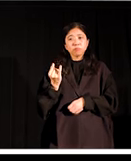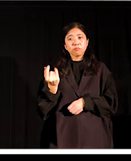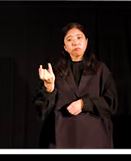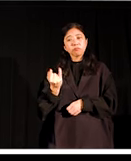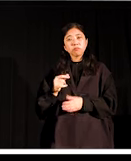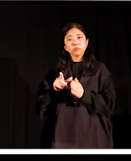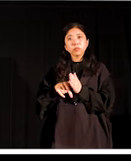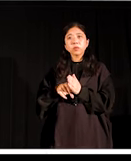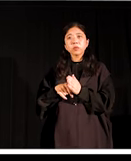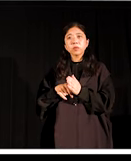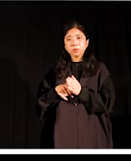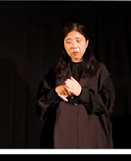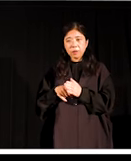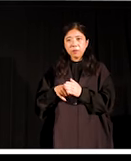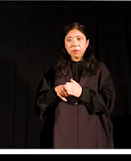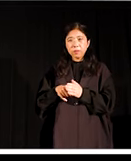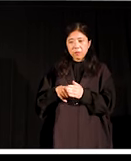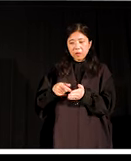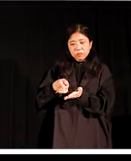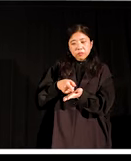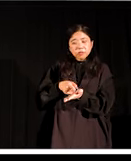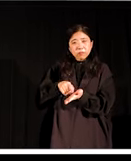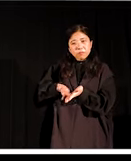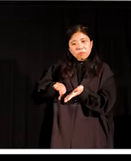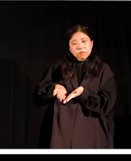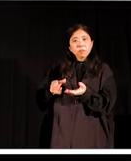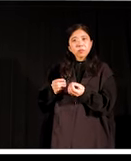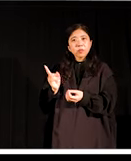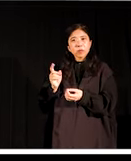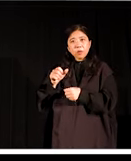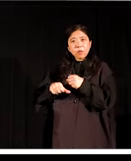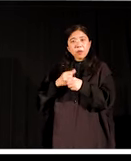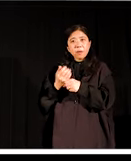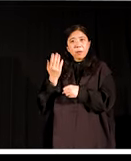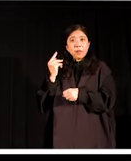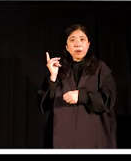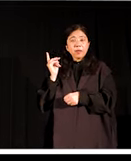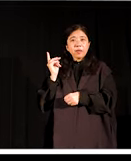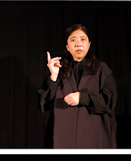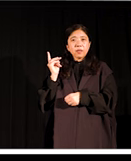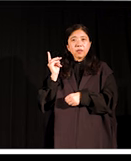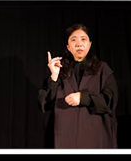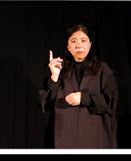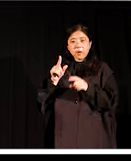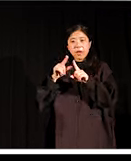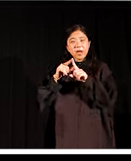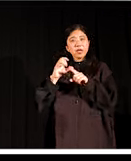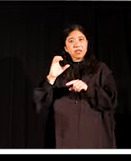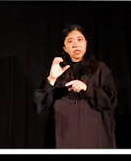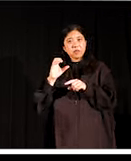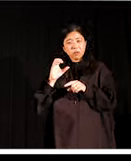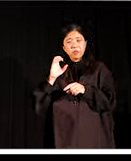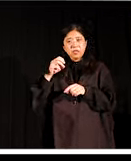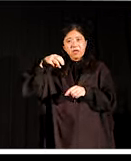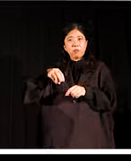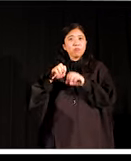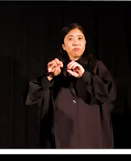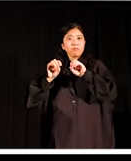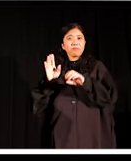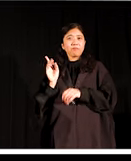ので抗がん剤ちっちゃくした後に綺麗に取り切っていますでこの子はもう5年前のACの広告にも出てましたけどあのこの後もう元気